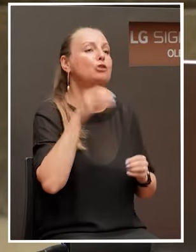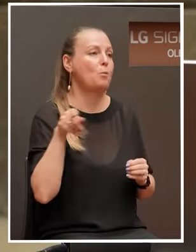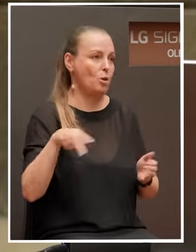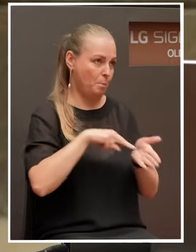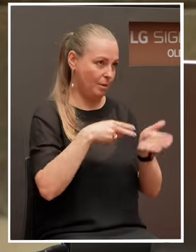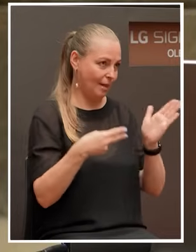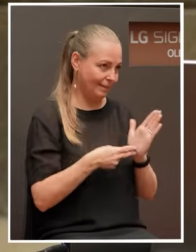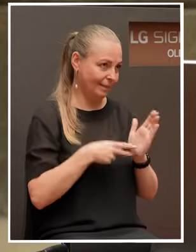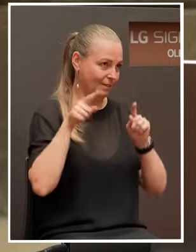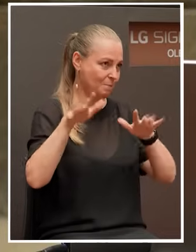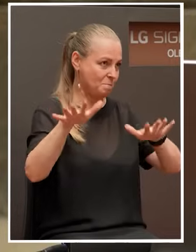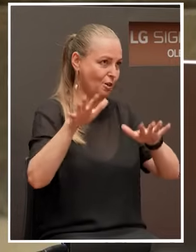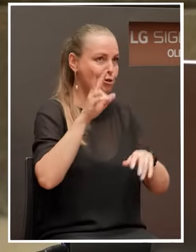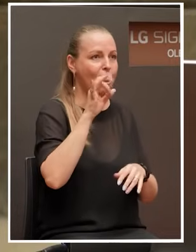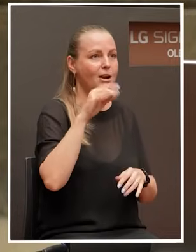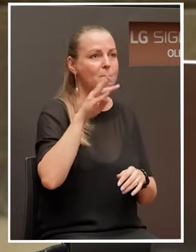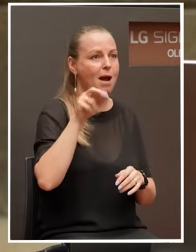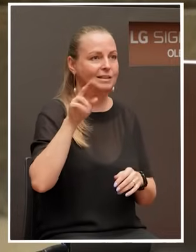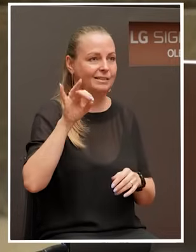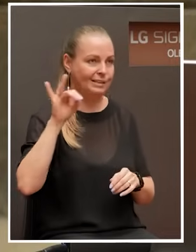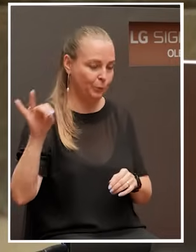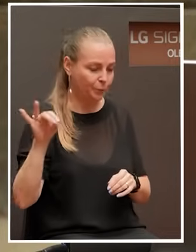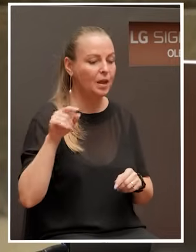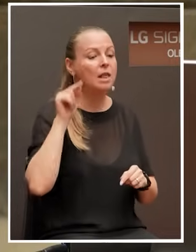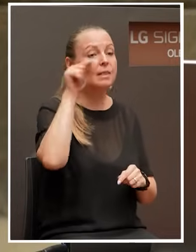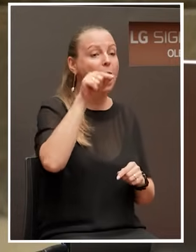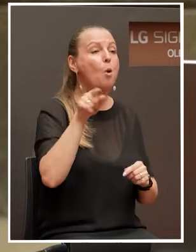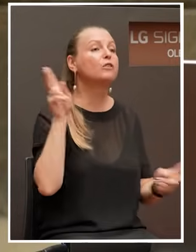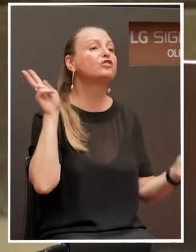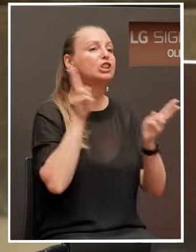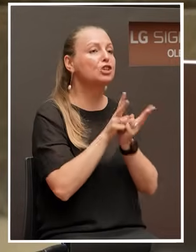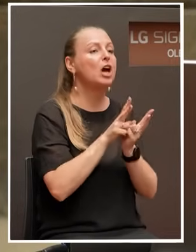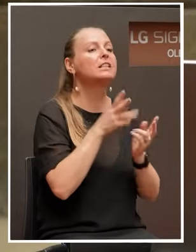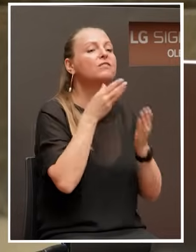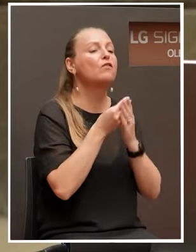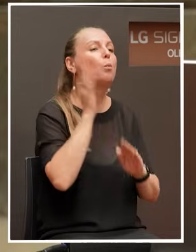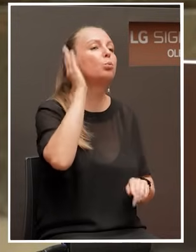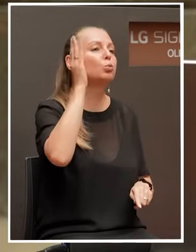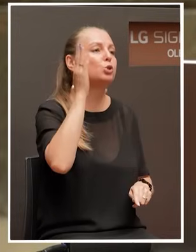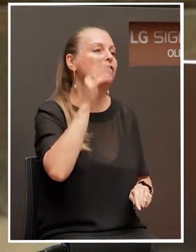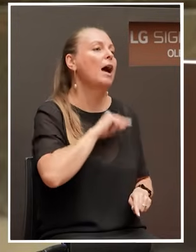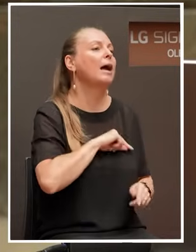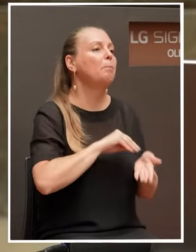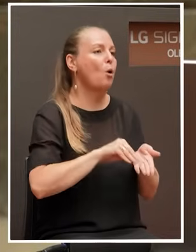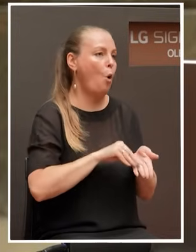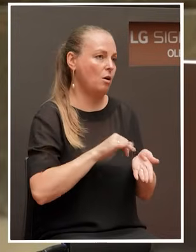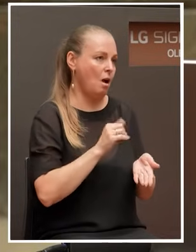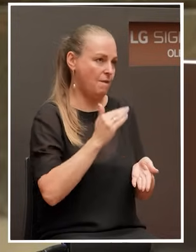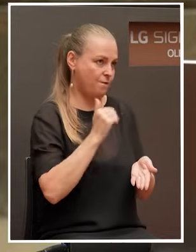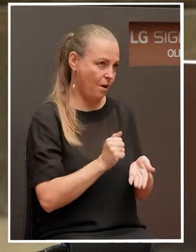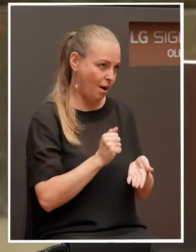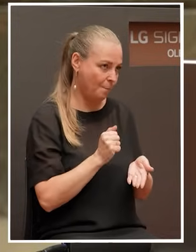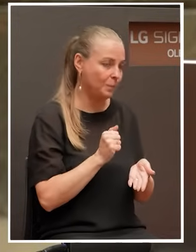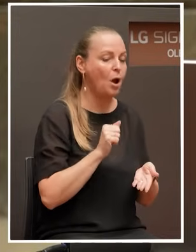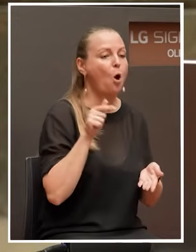он встречает своего будущего друга и биографа Гюстава Жифруа, приехавшего туда, чтобы